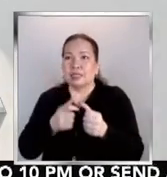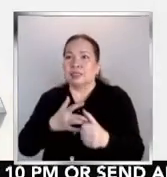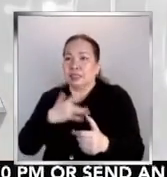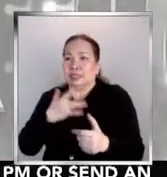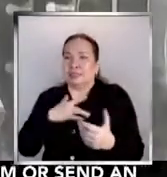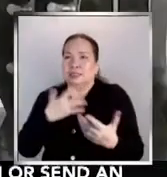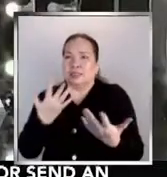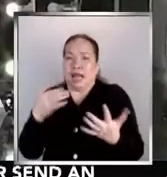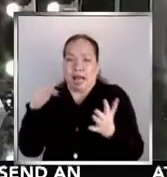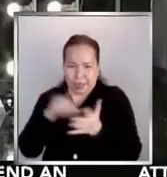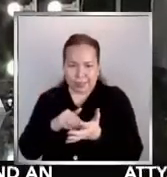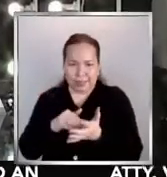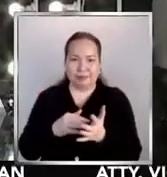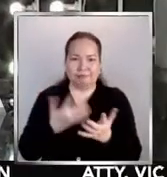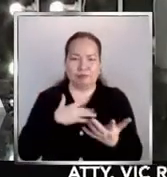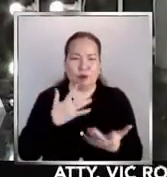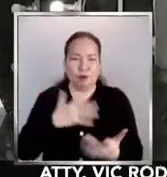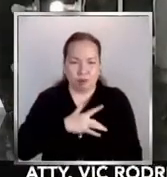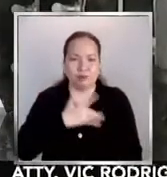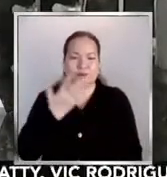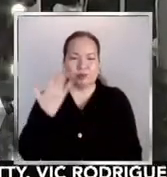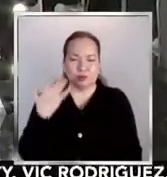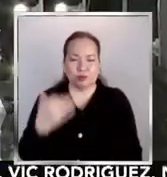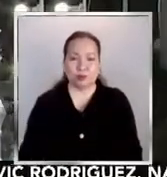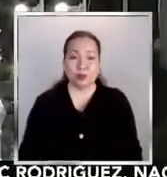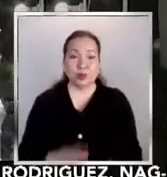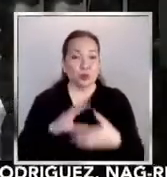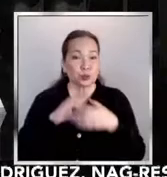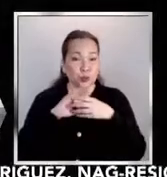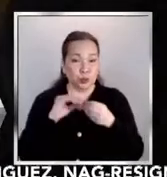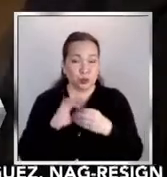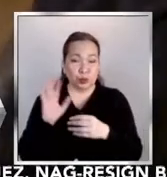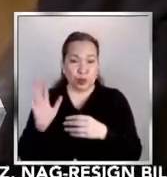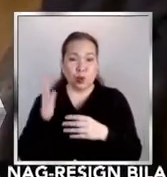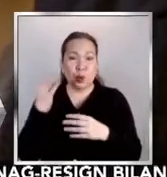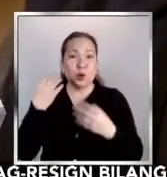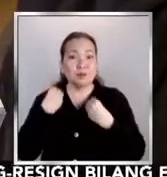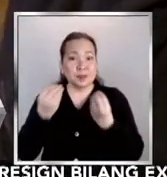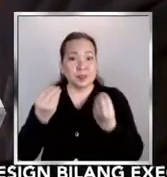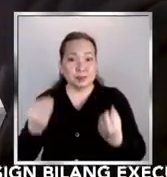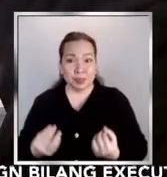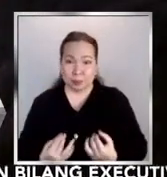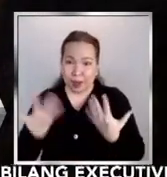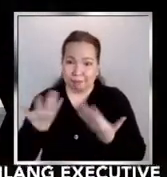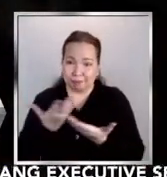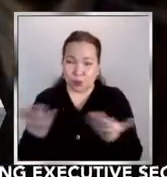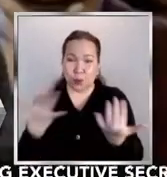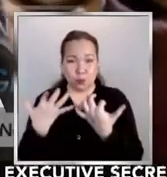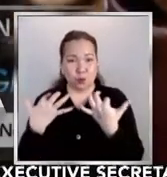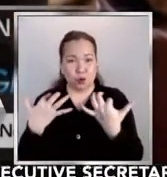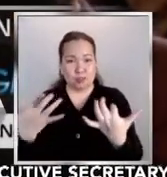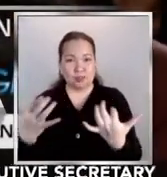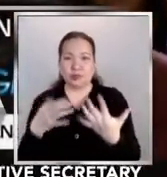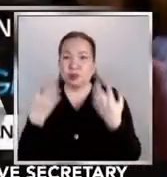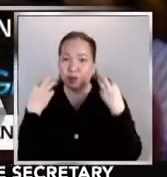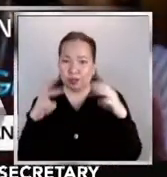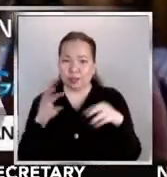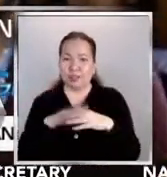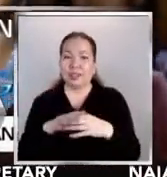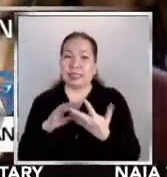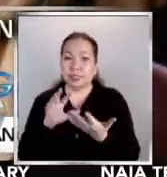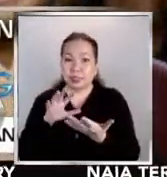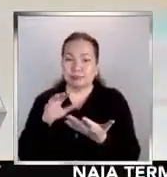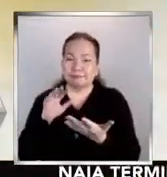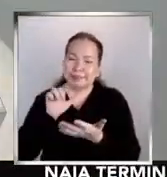na yon. Ang kanyang kwento sana raw ay makapaghatid ng inspirasyon at aral, lalo sa mga